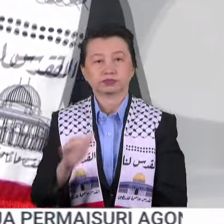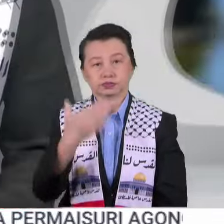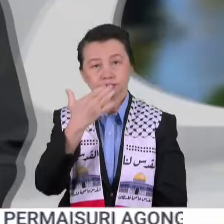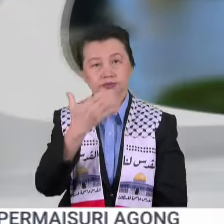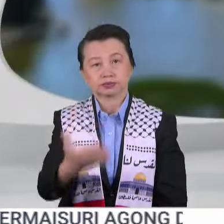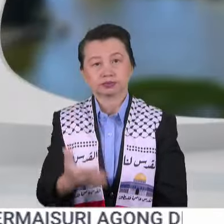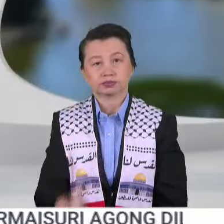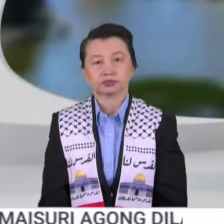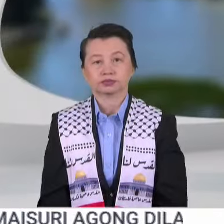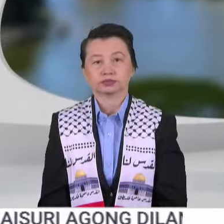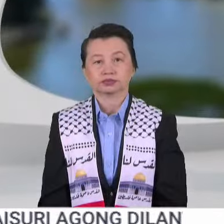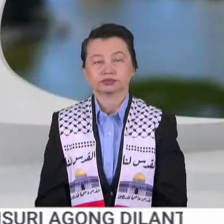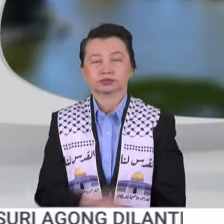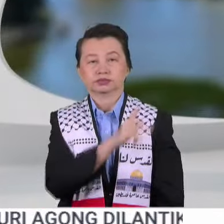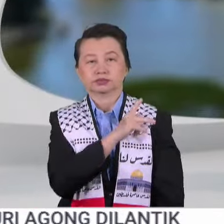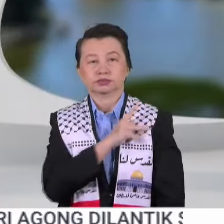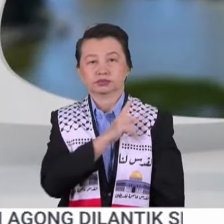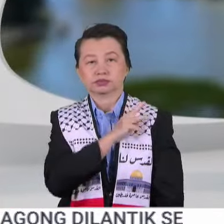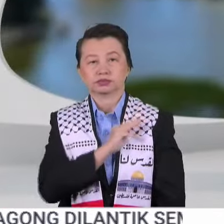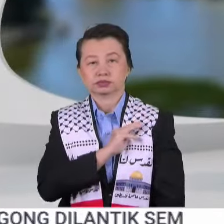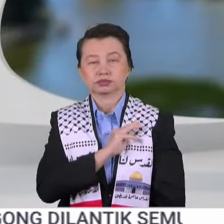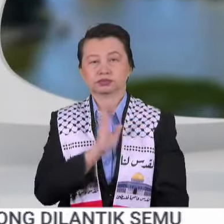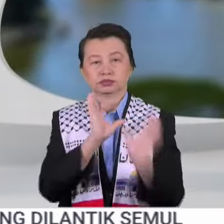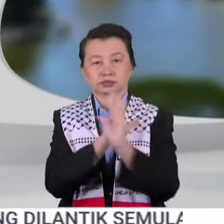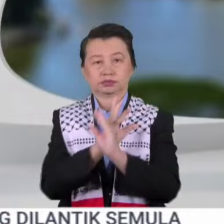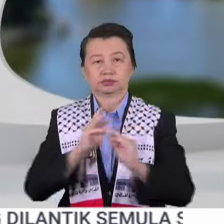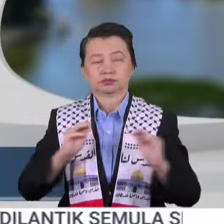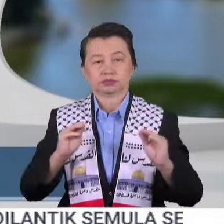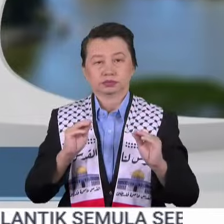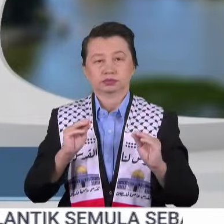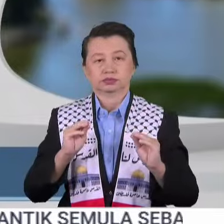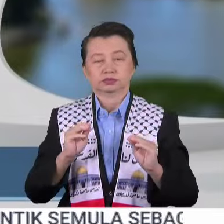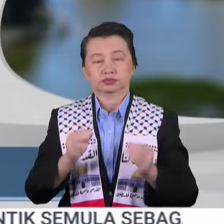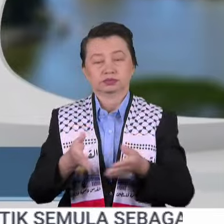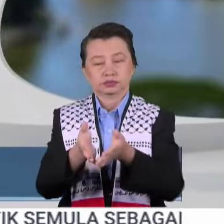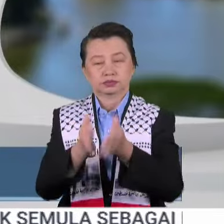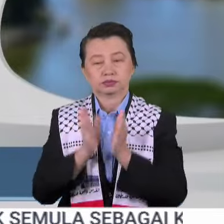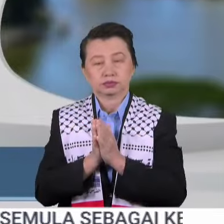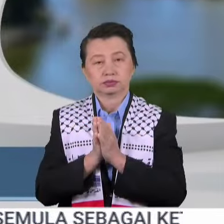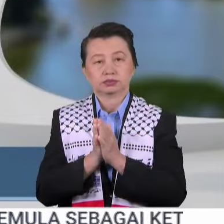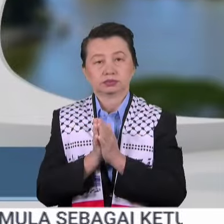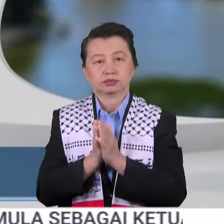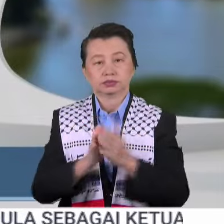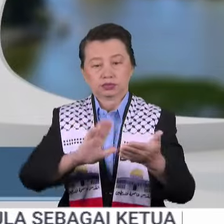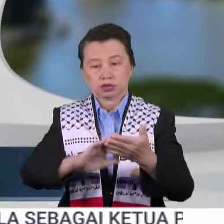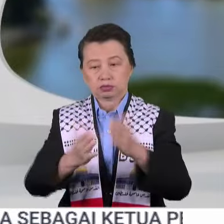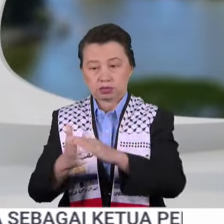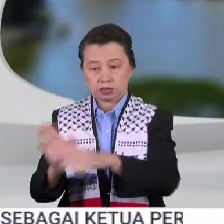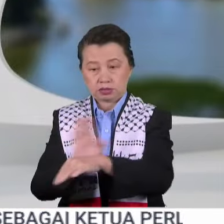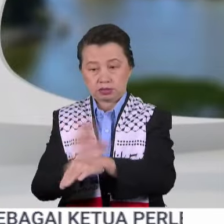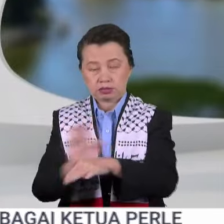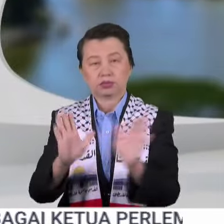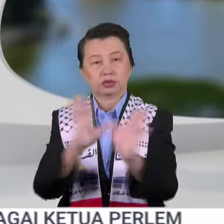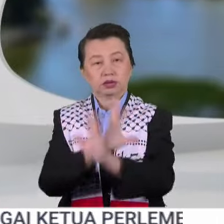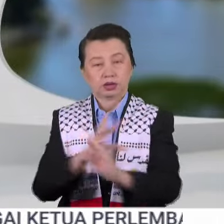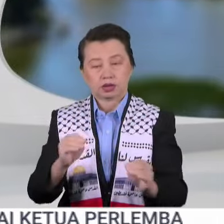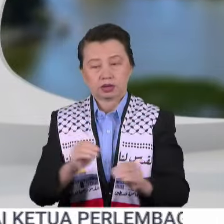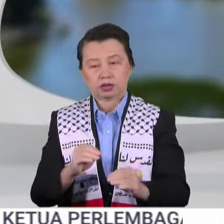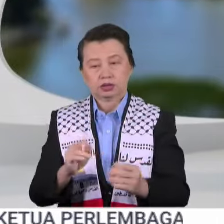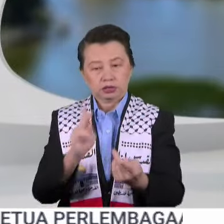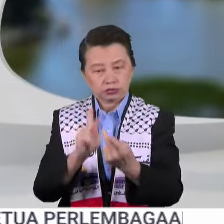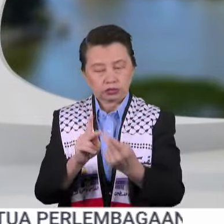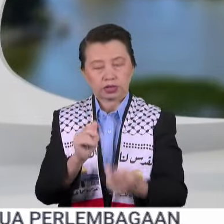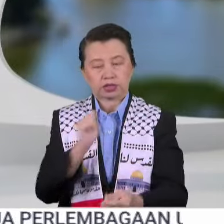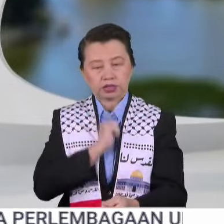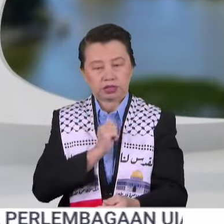kasih Nurul. Premier Sarawak Datuk Patinggi Tan Sri Abang Johari Tunopeng menyarankan agar komuniti perniagaan di Sarawak menyesuaikan